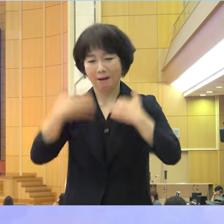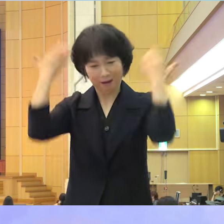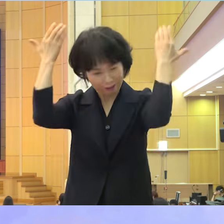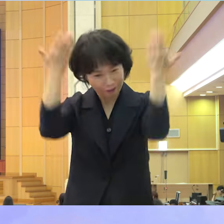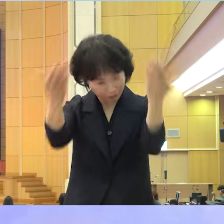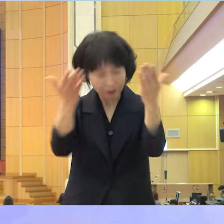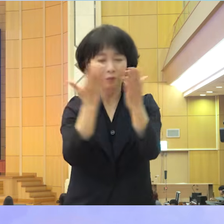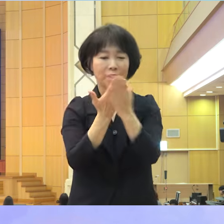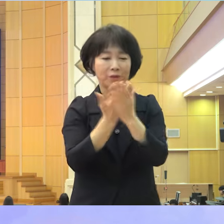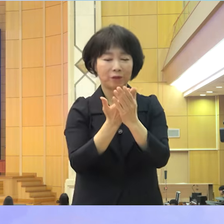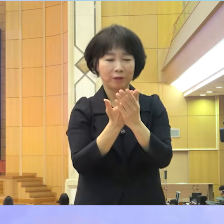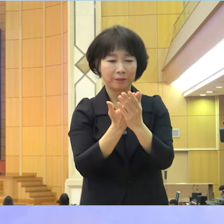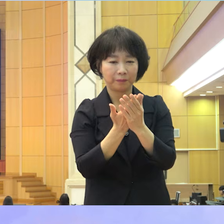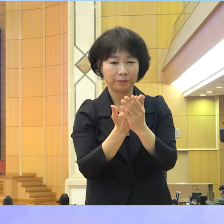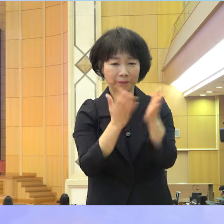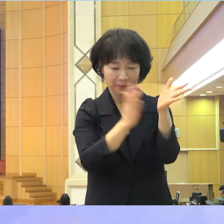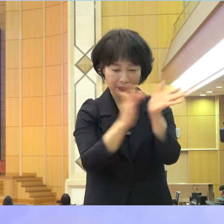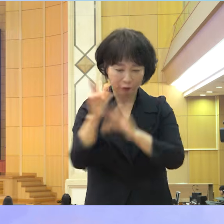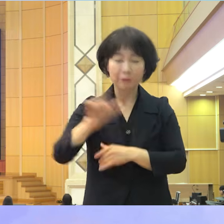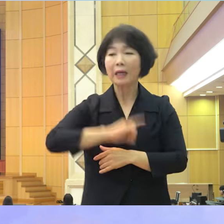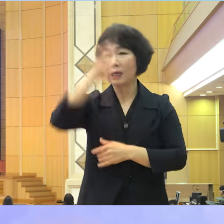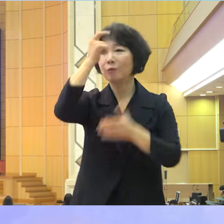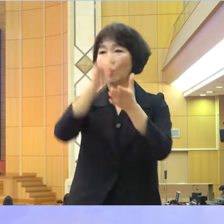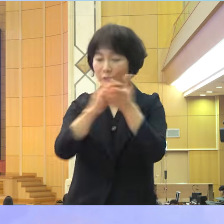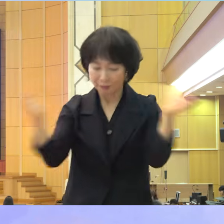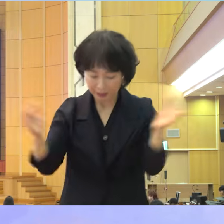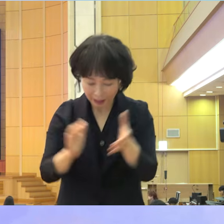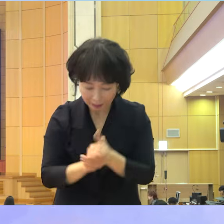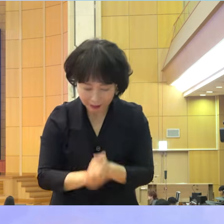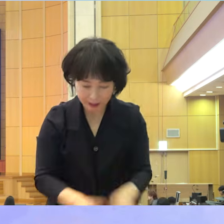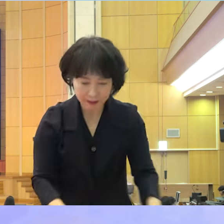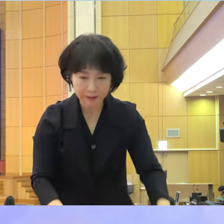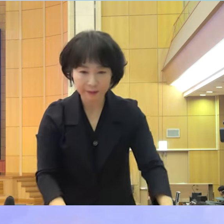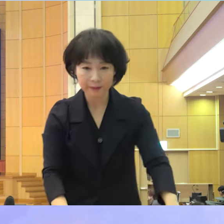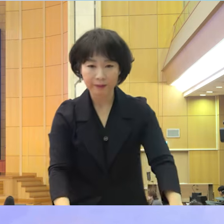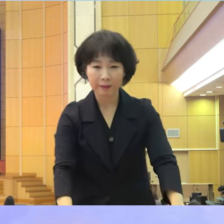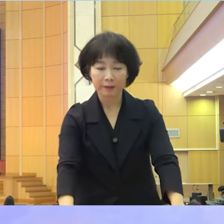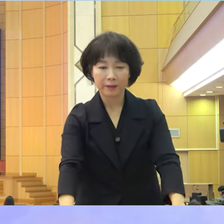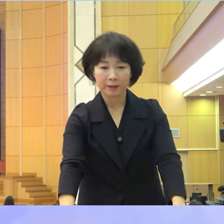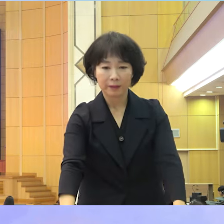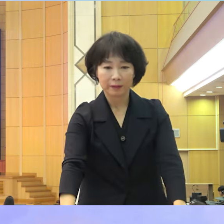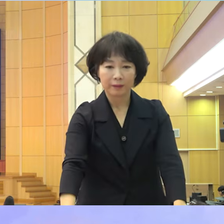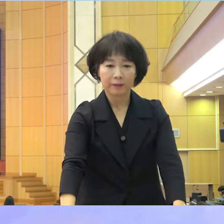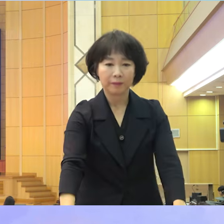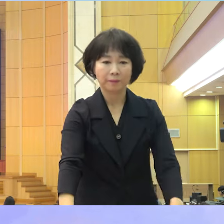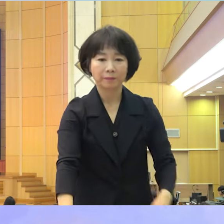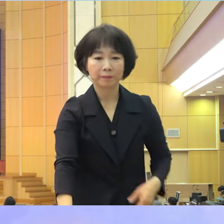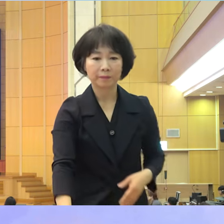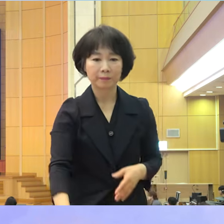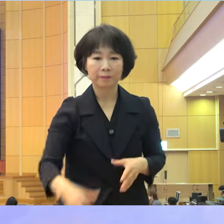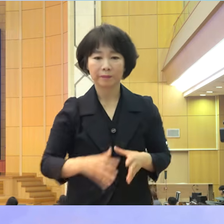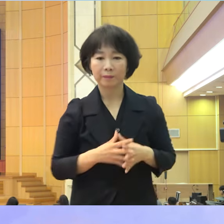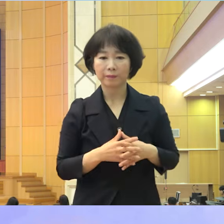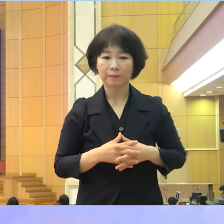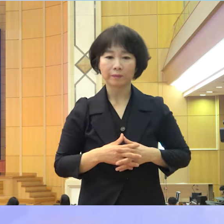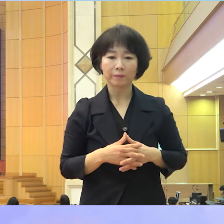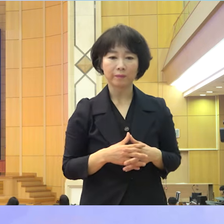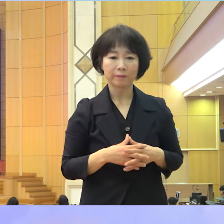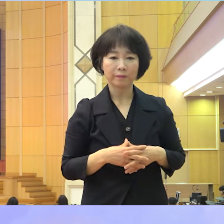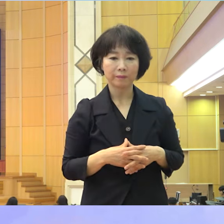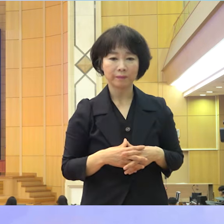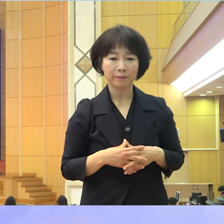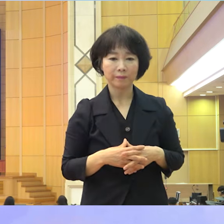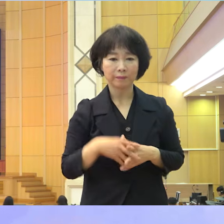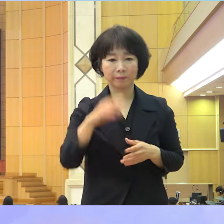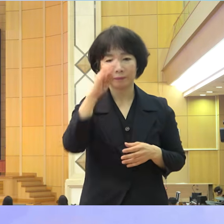복락 누리게 하옵소서. 예수님 이름으로 기도하옵나이다. 찬양하겠습니다. 나는 행복해요 찬양하면서 예물